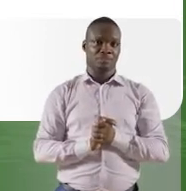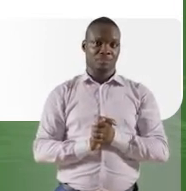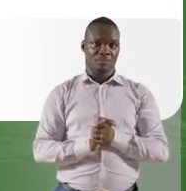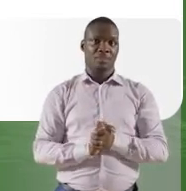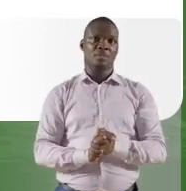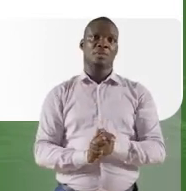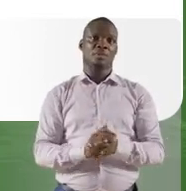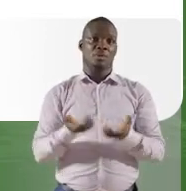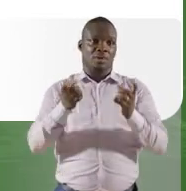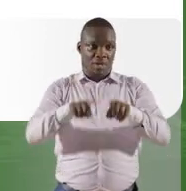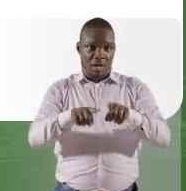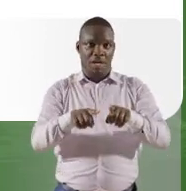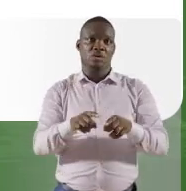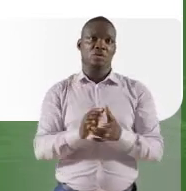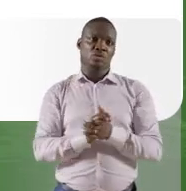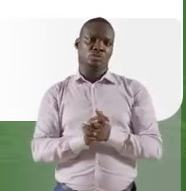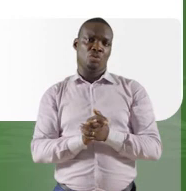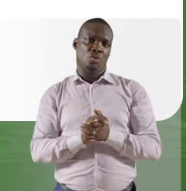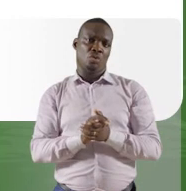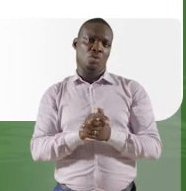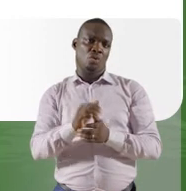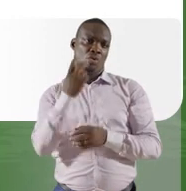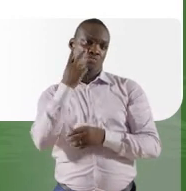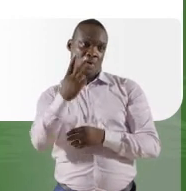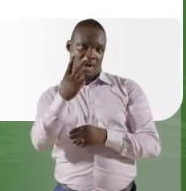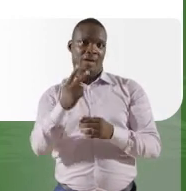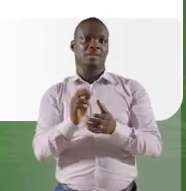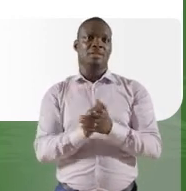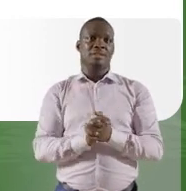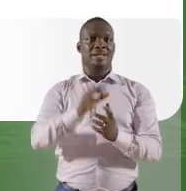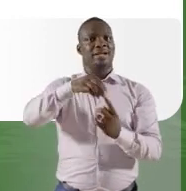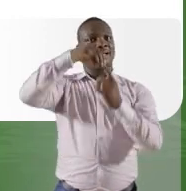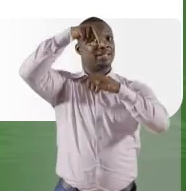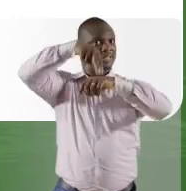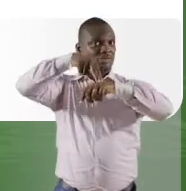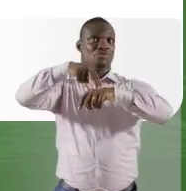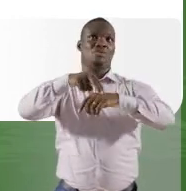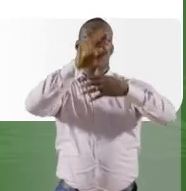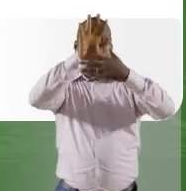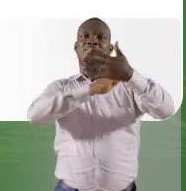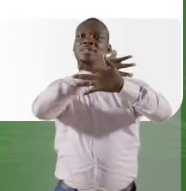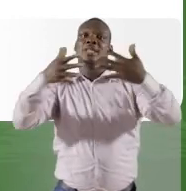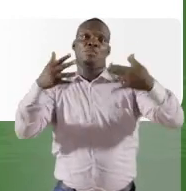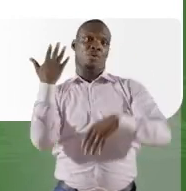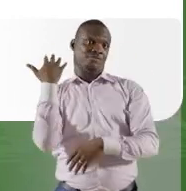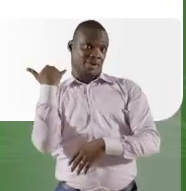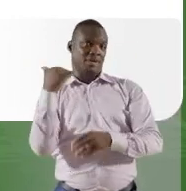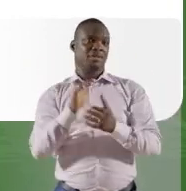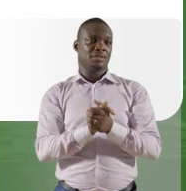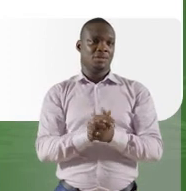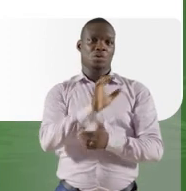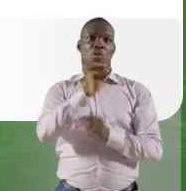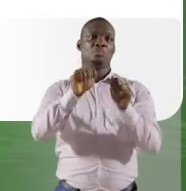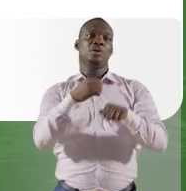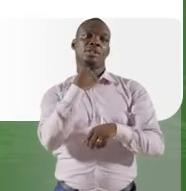en nous référant à la caractérisation donnée dans le tableau, nous disons